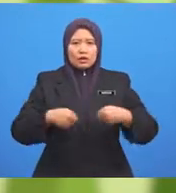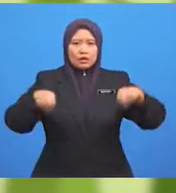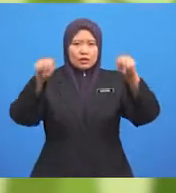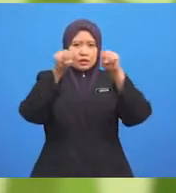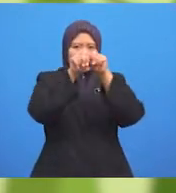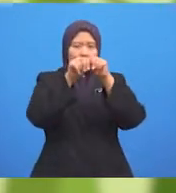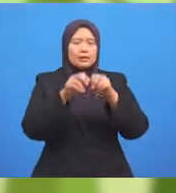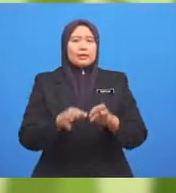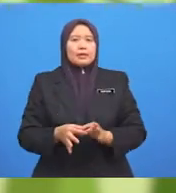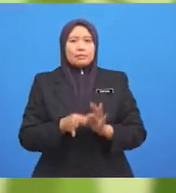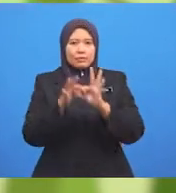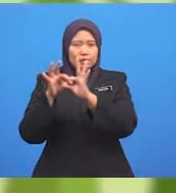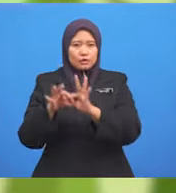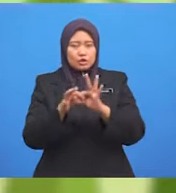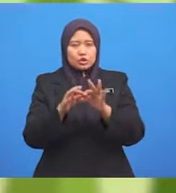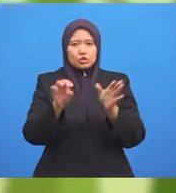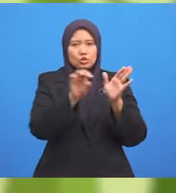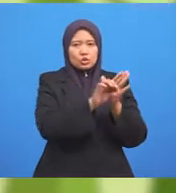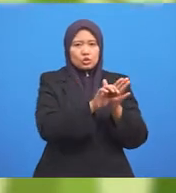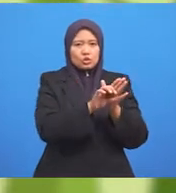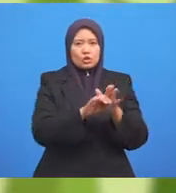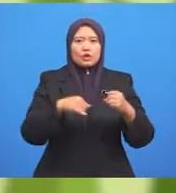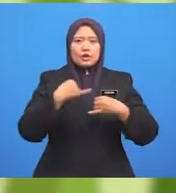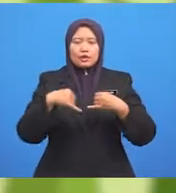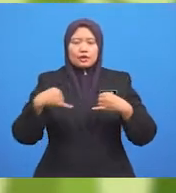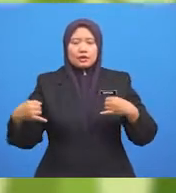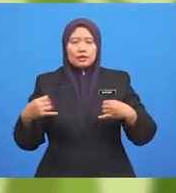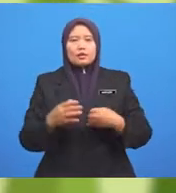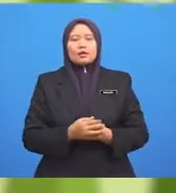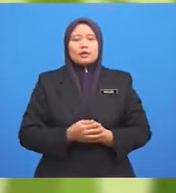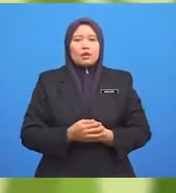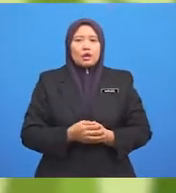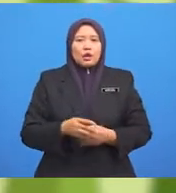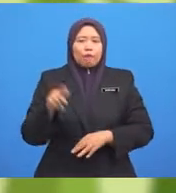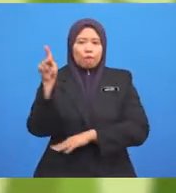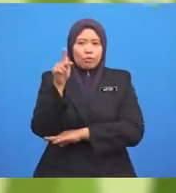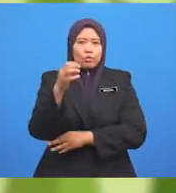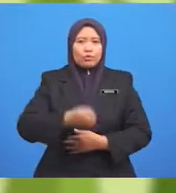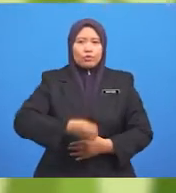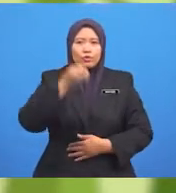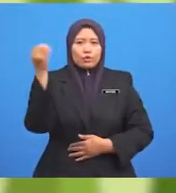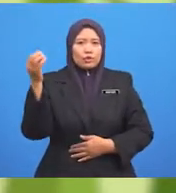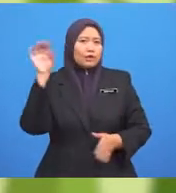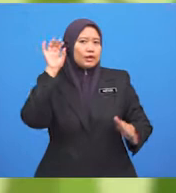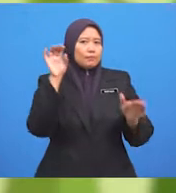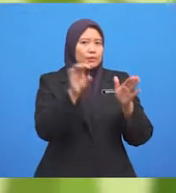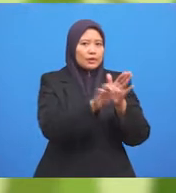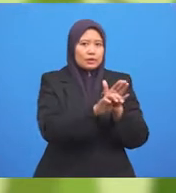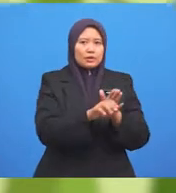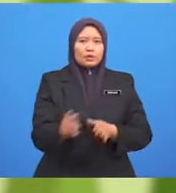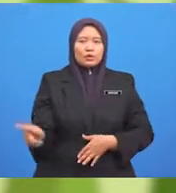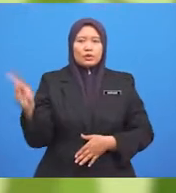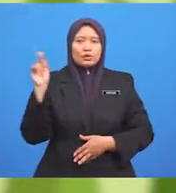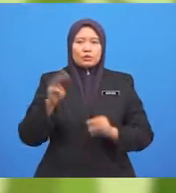nilai perpaduan. Contohnya, ikatan pohon buluh menggambarkan kekuatan masyarakat